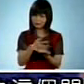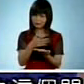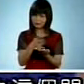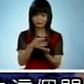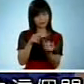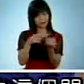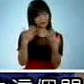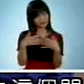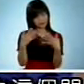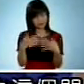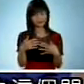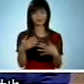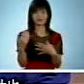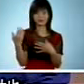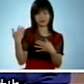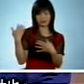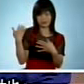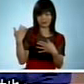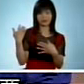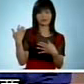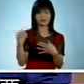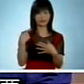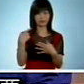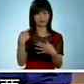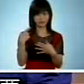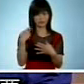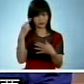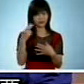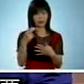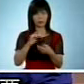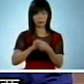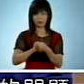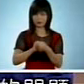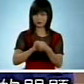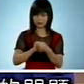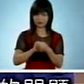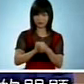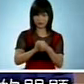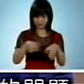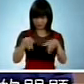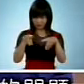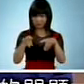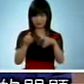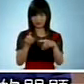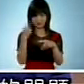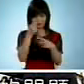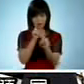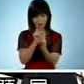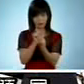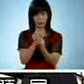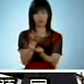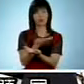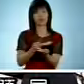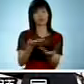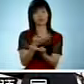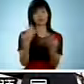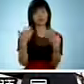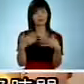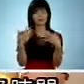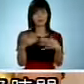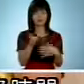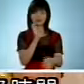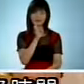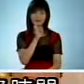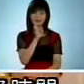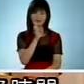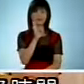决这个问题。 对对， 那个当中跟他我觉得必须要首当其冲要面对的问题就是沟通的问题。 是，